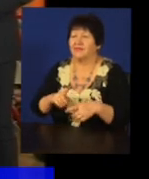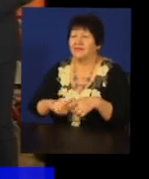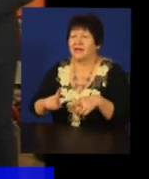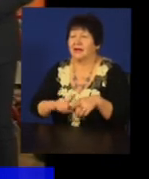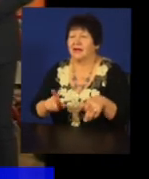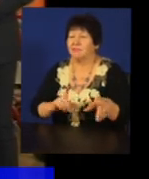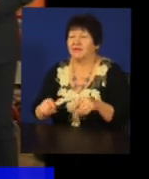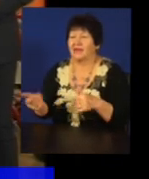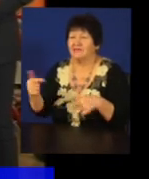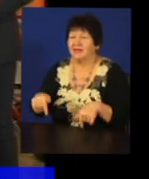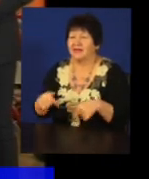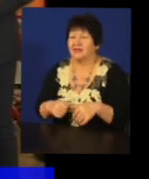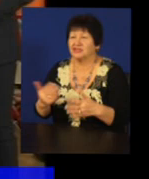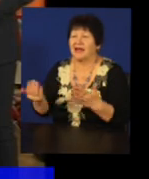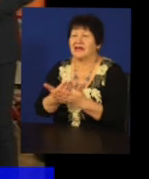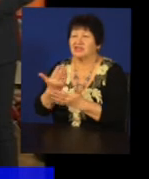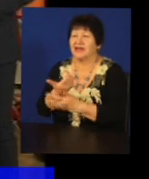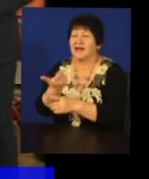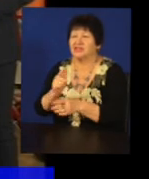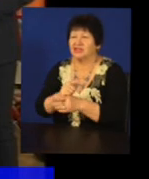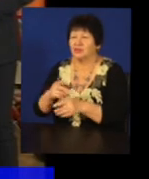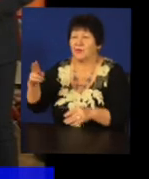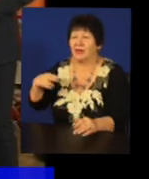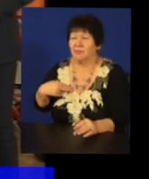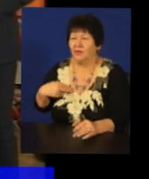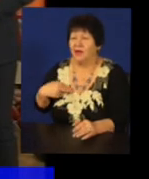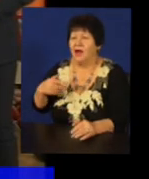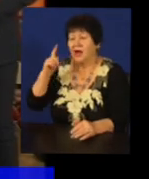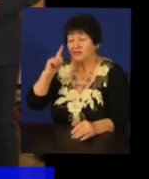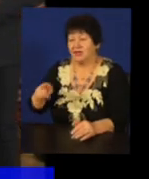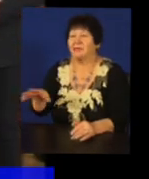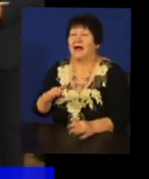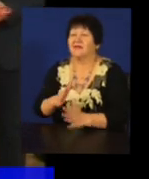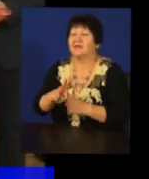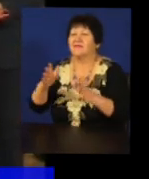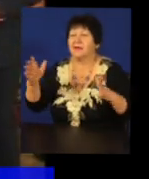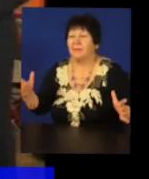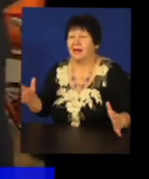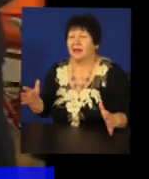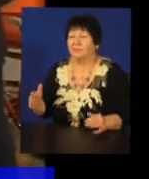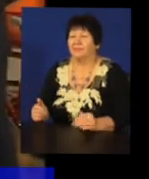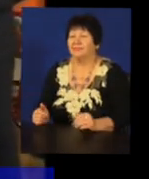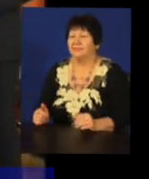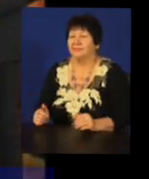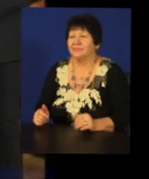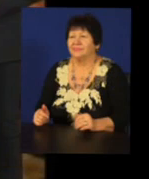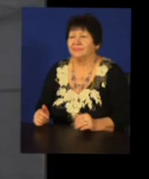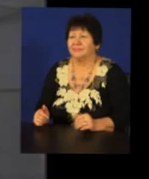noi aici, pentru că la știrea acestui premiu, știind că a câștigat premiu mare, normal că ați găsit și transport și tot și